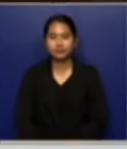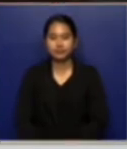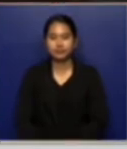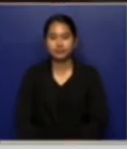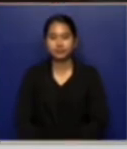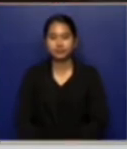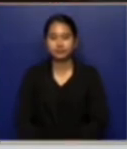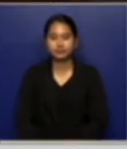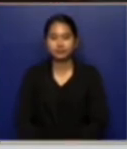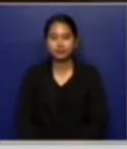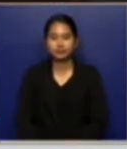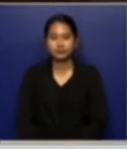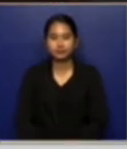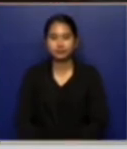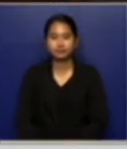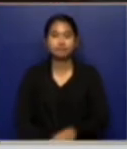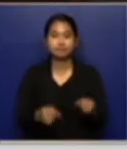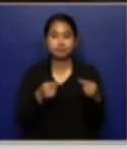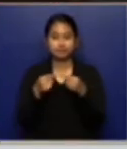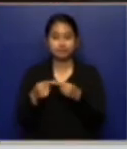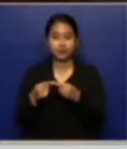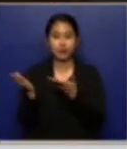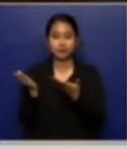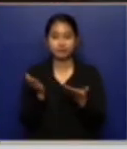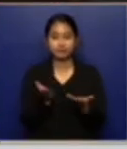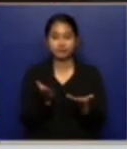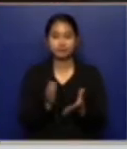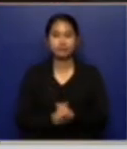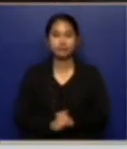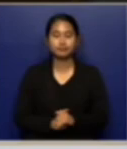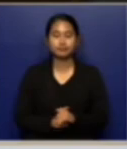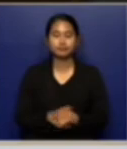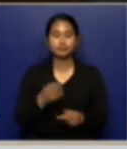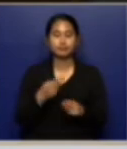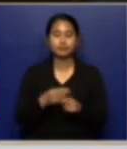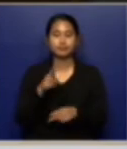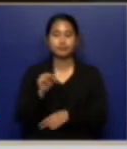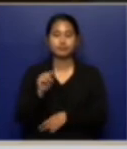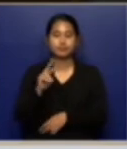ต่อไปเชิญคุณมนเทียนสงประชาครับ